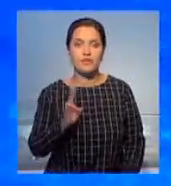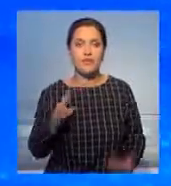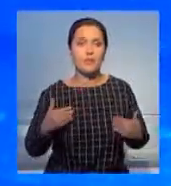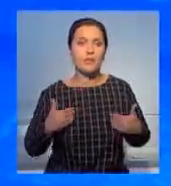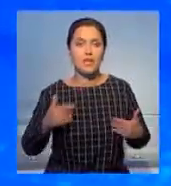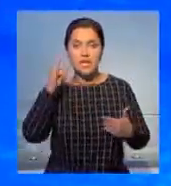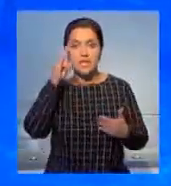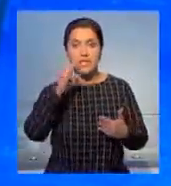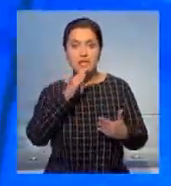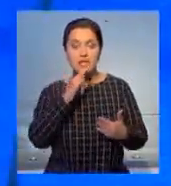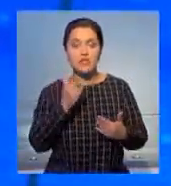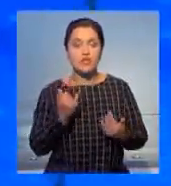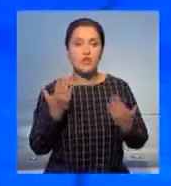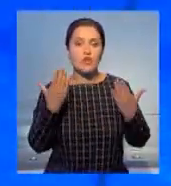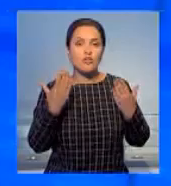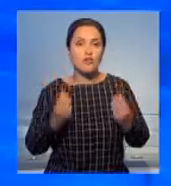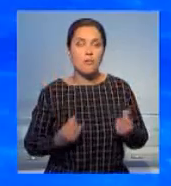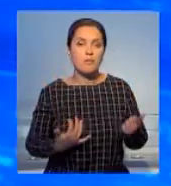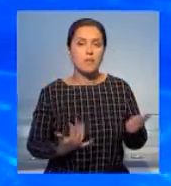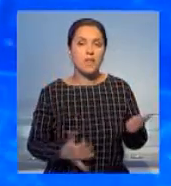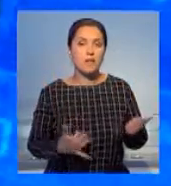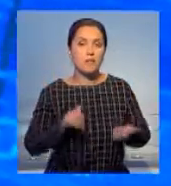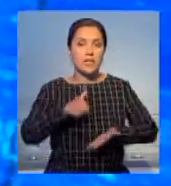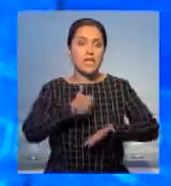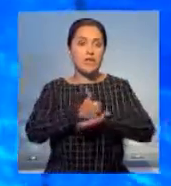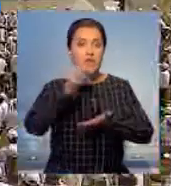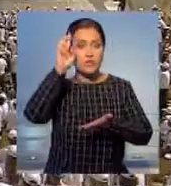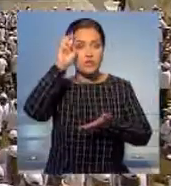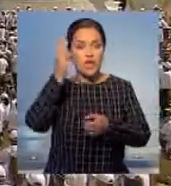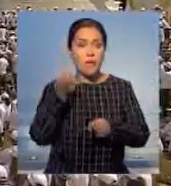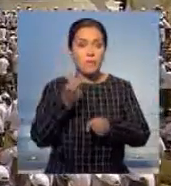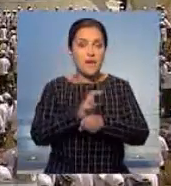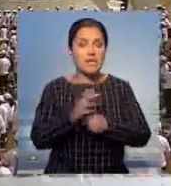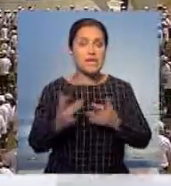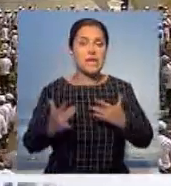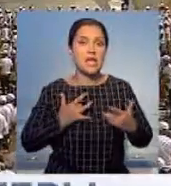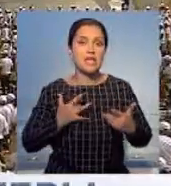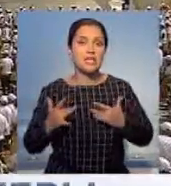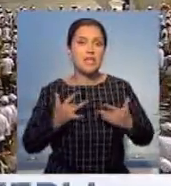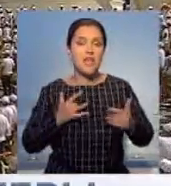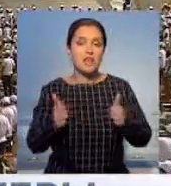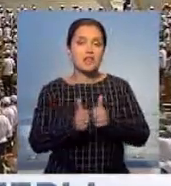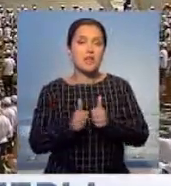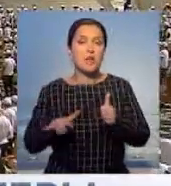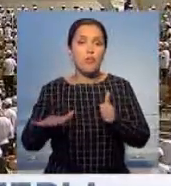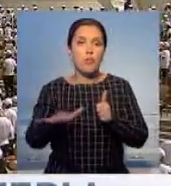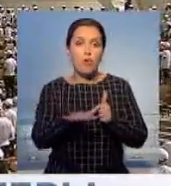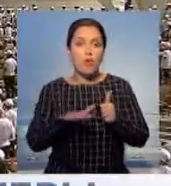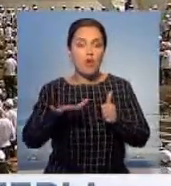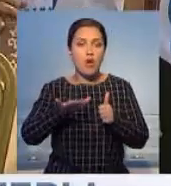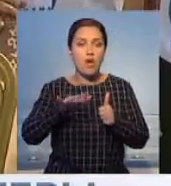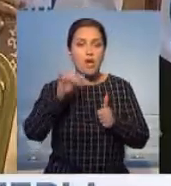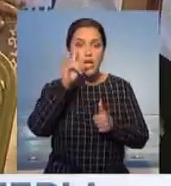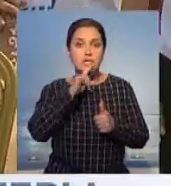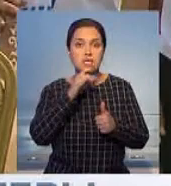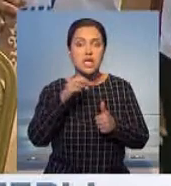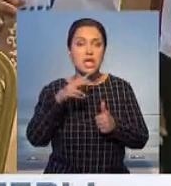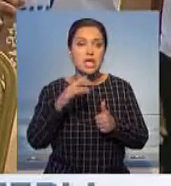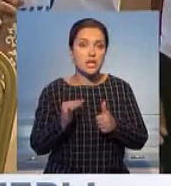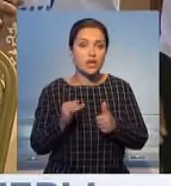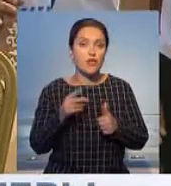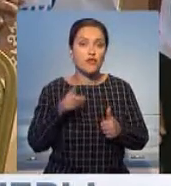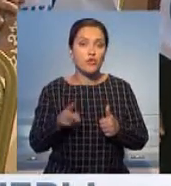Нурсултан Назарбаев поздравил казахстанцев с Национальным днем Дамбры. Глава государства посетил концерт на площади у монумента Казах-Еле, где